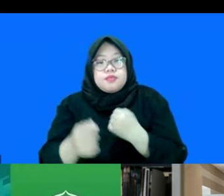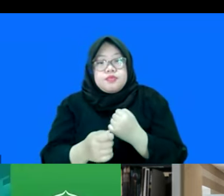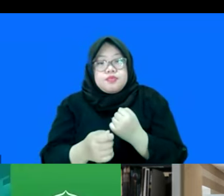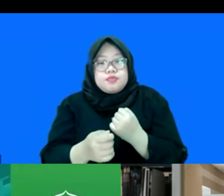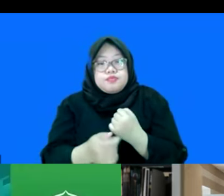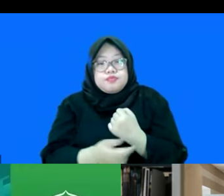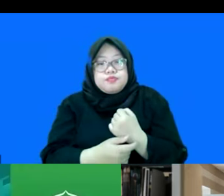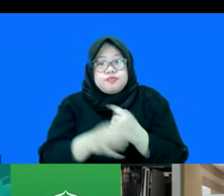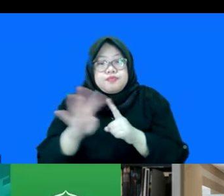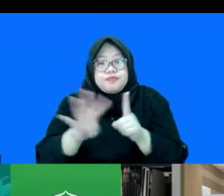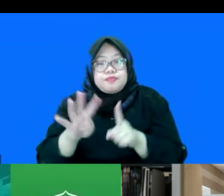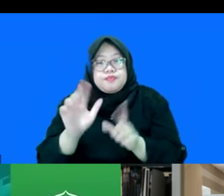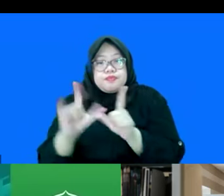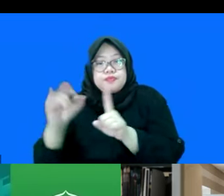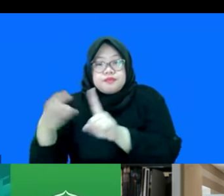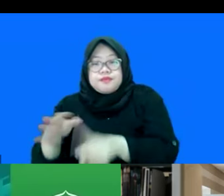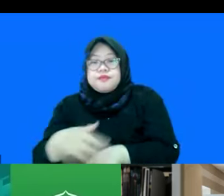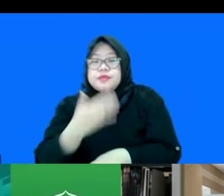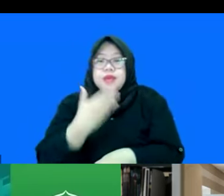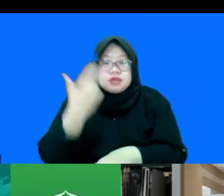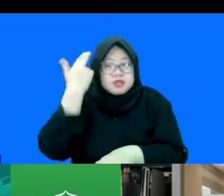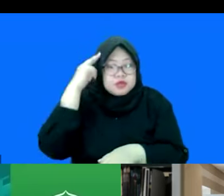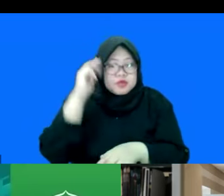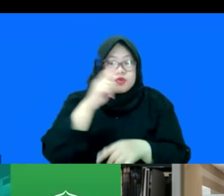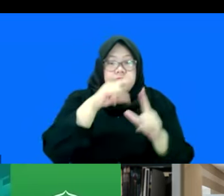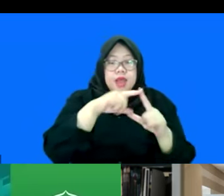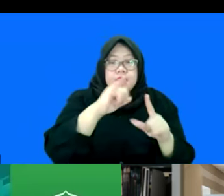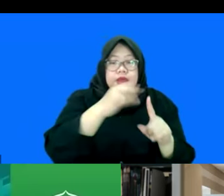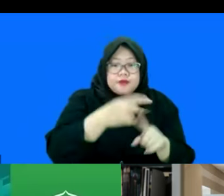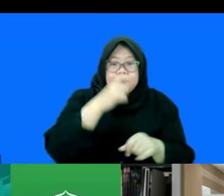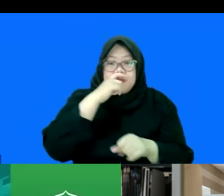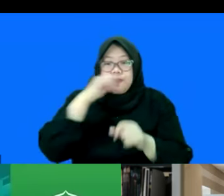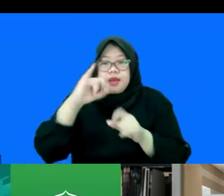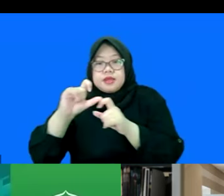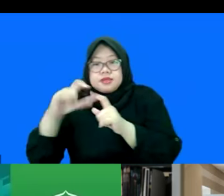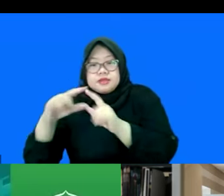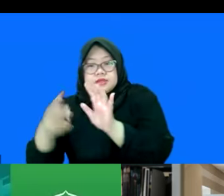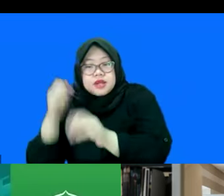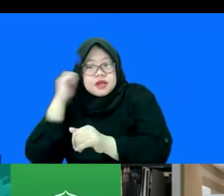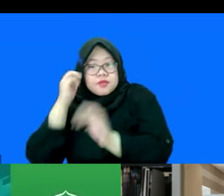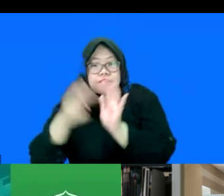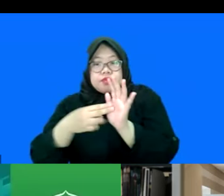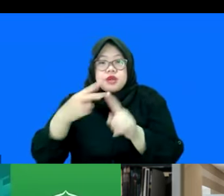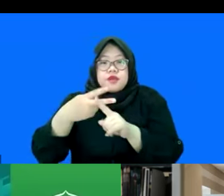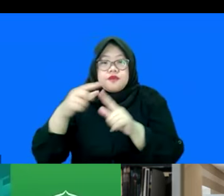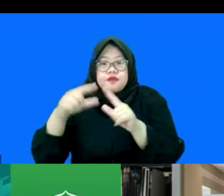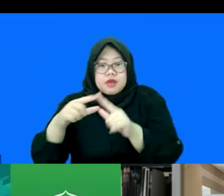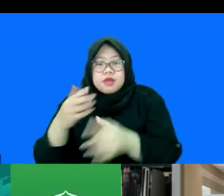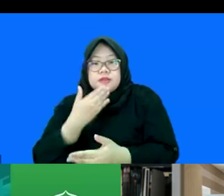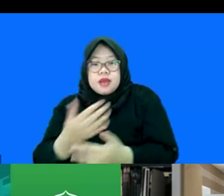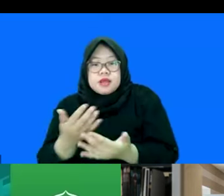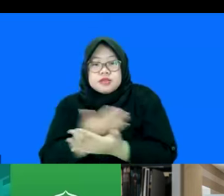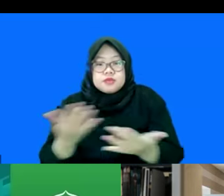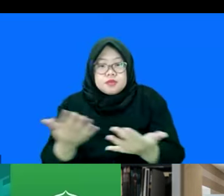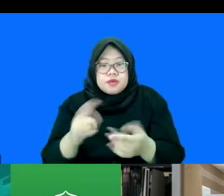ucapkan terima kasih kepada Bang Arif, Bang Ihsan, dan Bu Neva, serta seluruh peserta, dan tak lupa juga kepada kakak-kakak juru